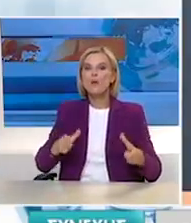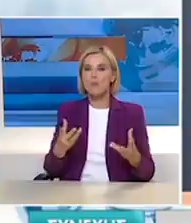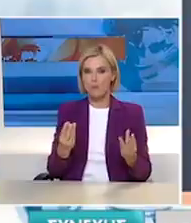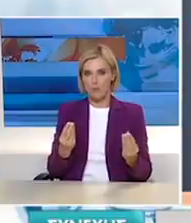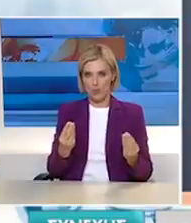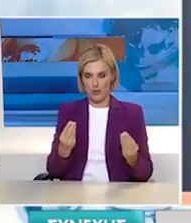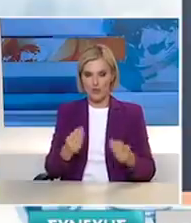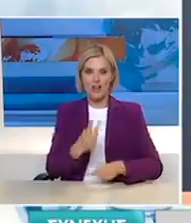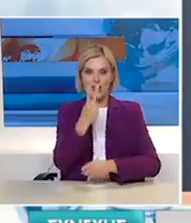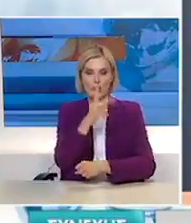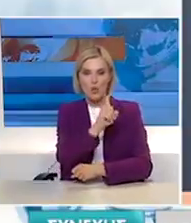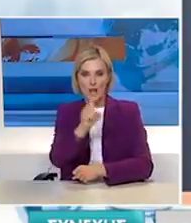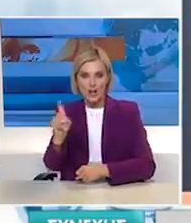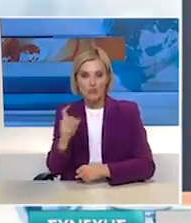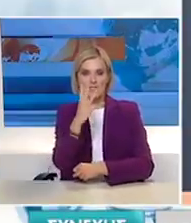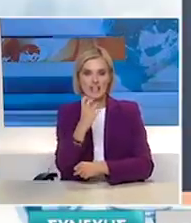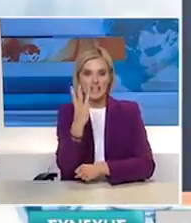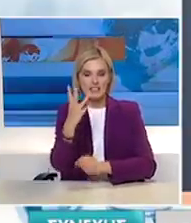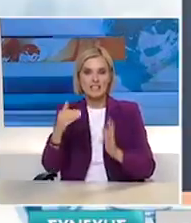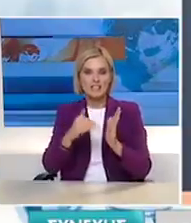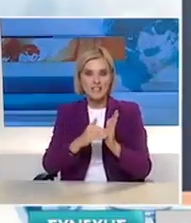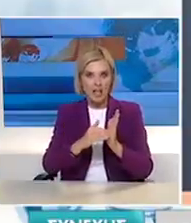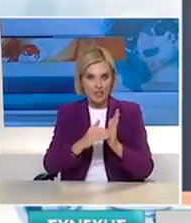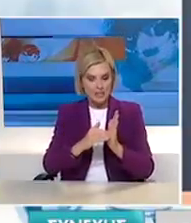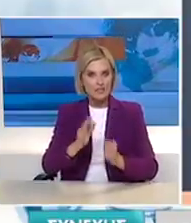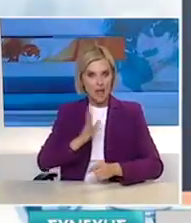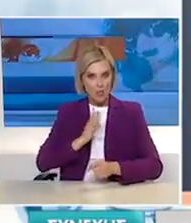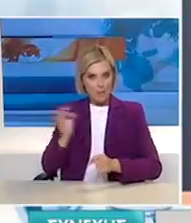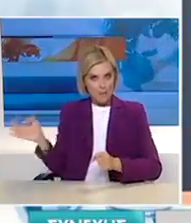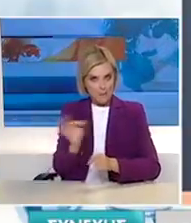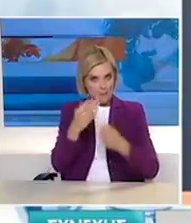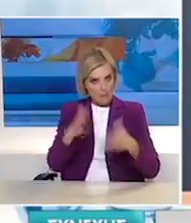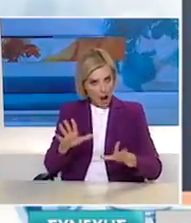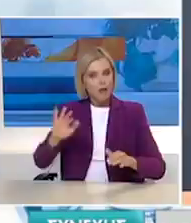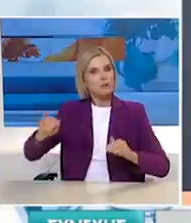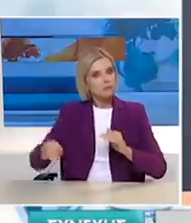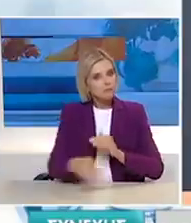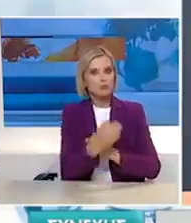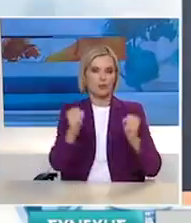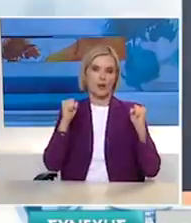Περισσότεροι από 2.043.000 συνάνθρωποι μας, ενώ μολύνθηκαν από τον ιό, ανέρωσαν και έγιναν καλά.